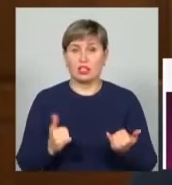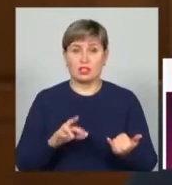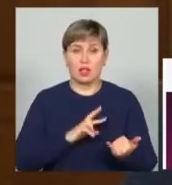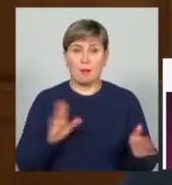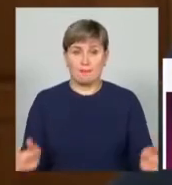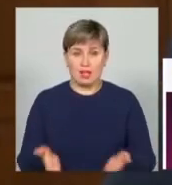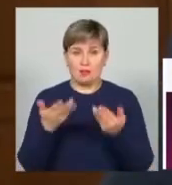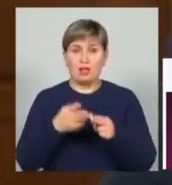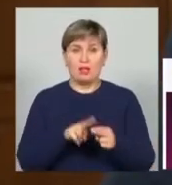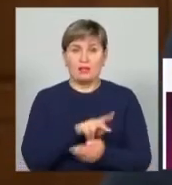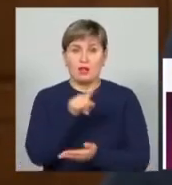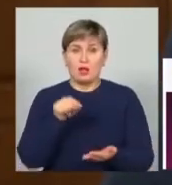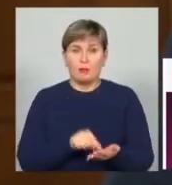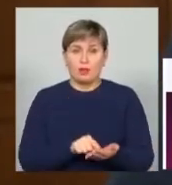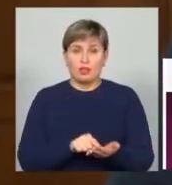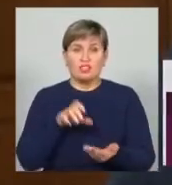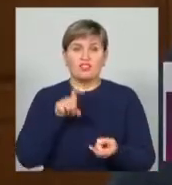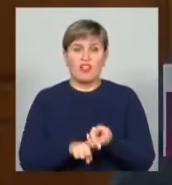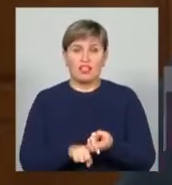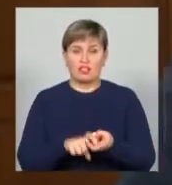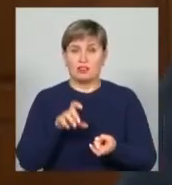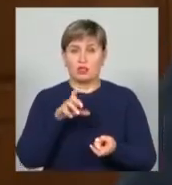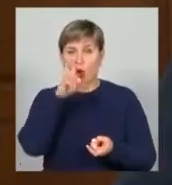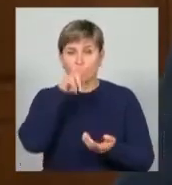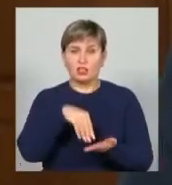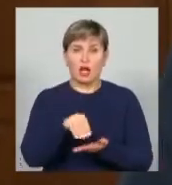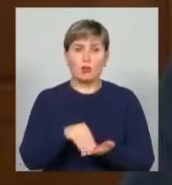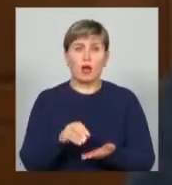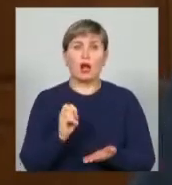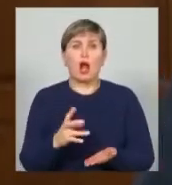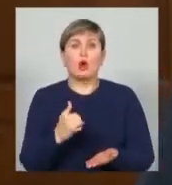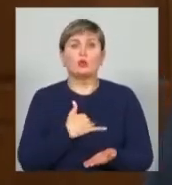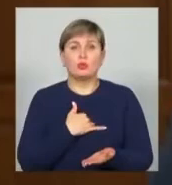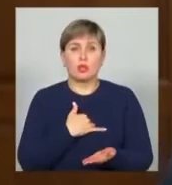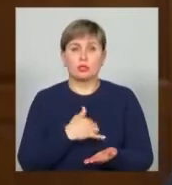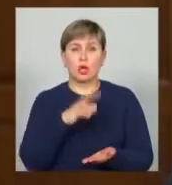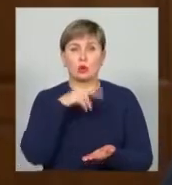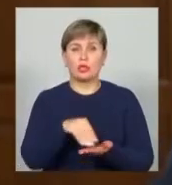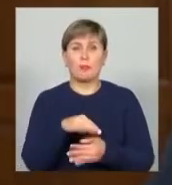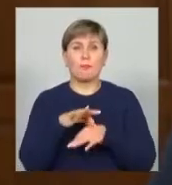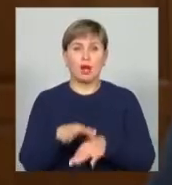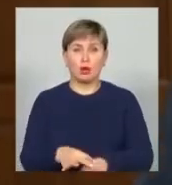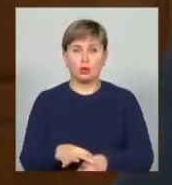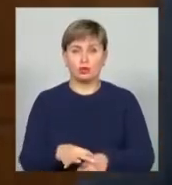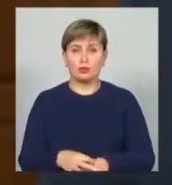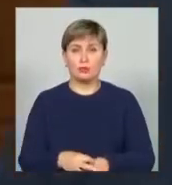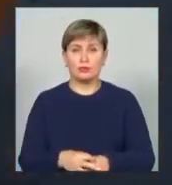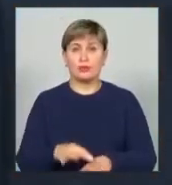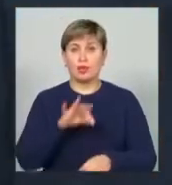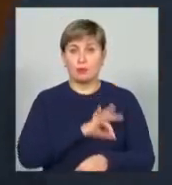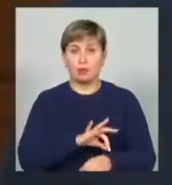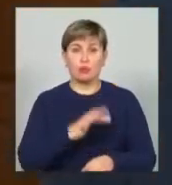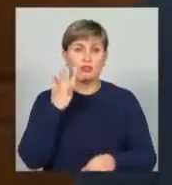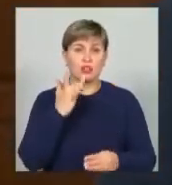поднимал этот вопрос, именно связанный с госзакупом. Как у нас практически госзакуп проходит? Преимущество всегда